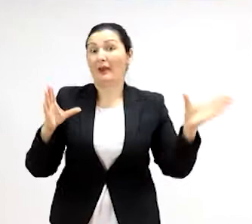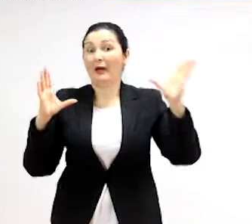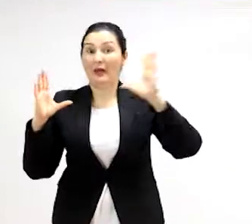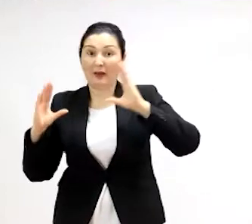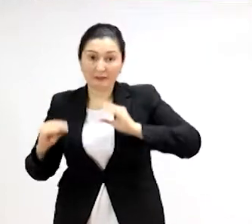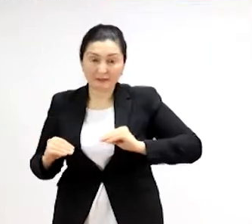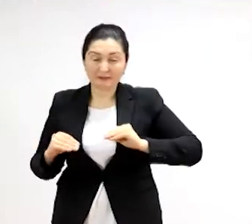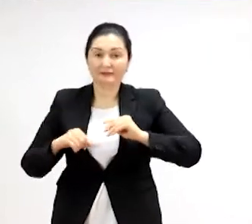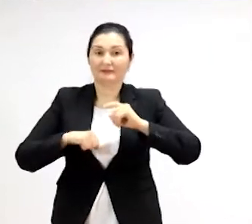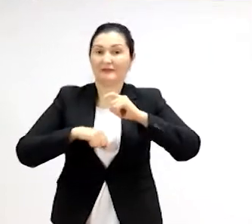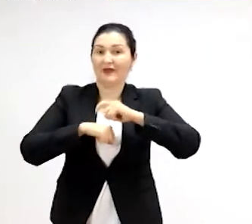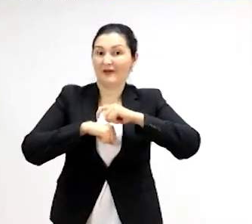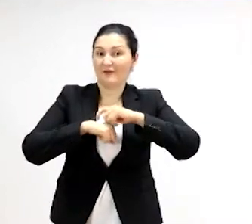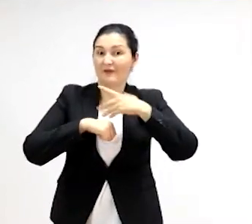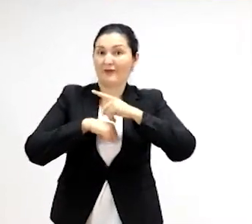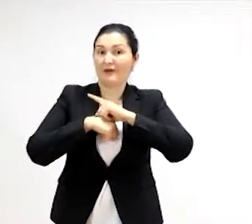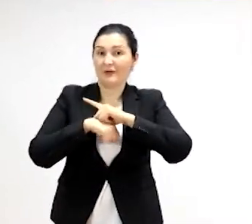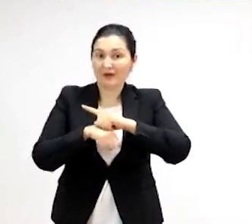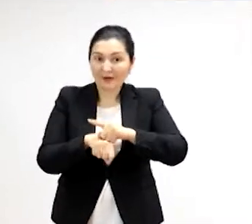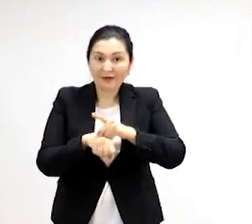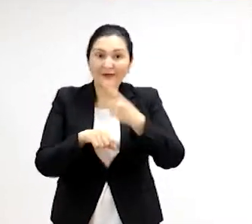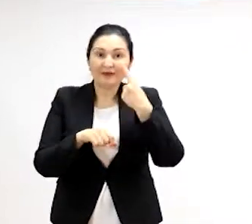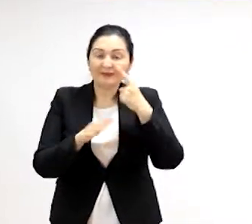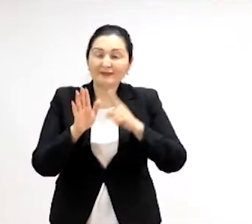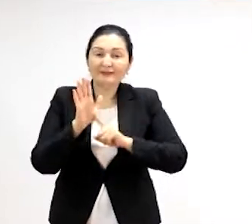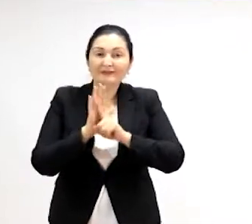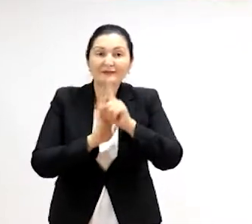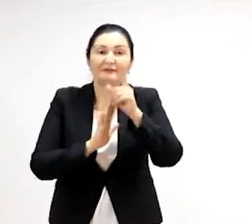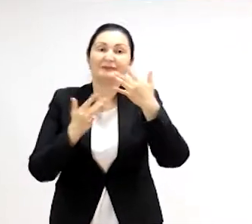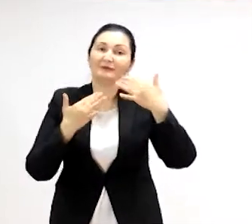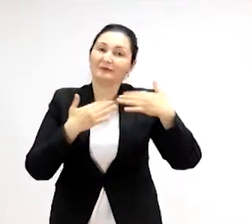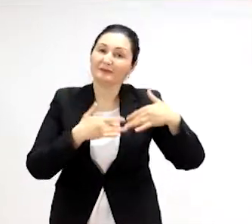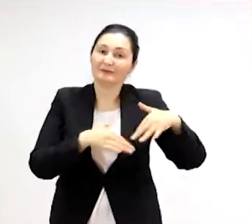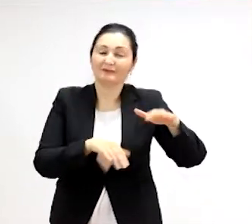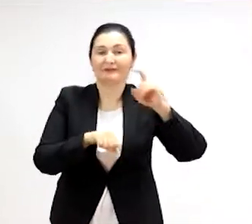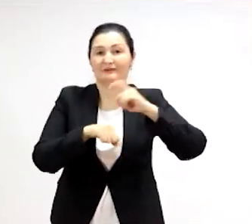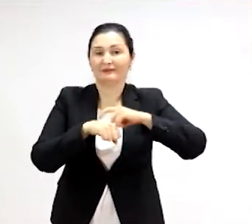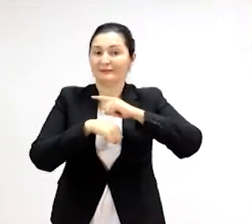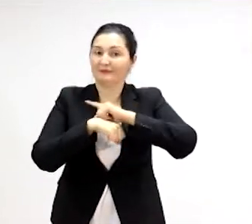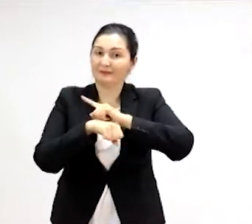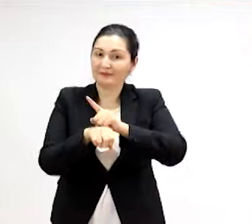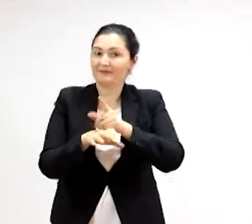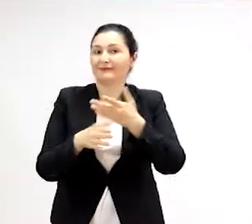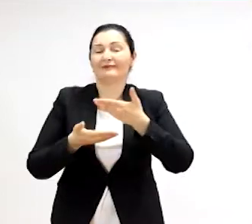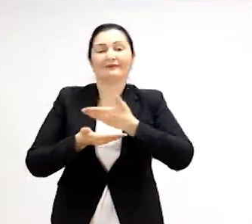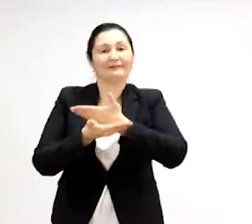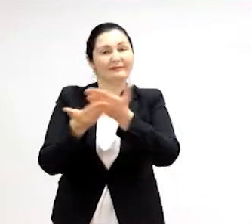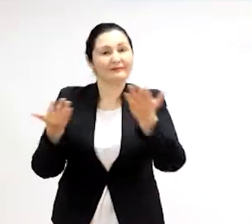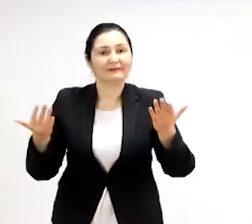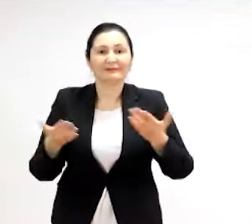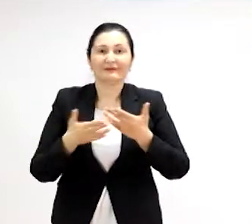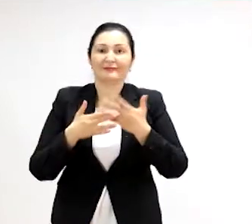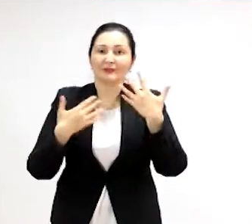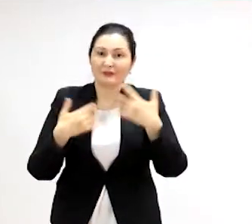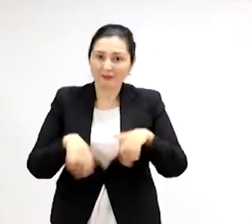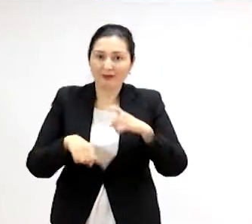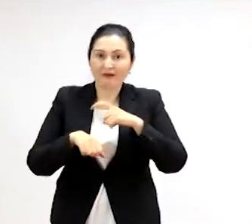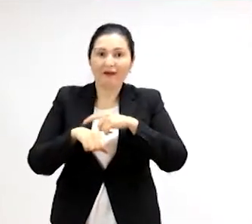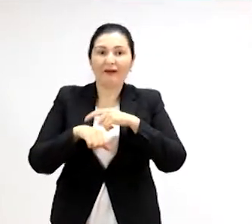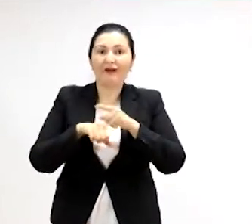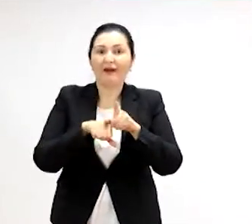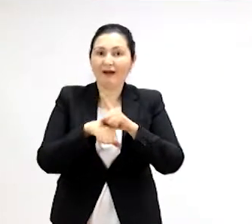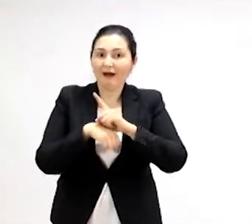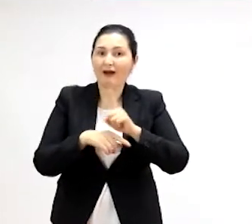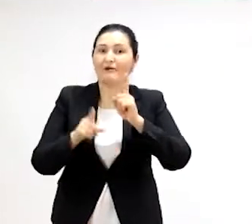бегоҳ шуд. Соат нороҳат шуд, аз ҷой хесту ба минбар баромада гуфт: ҷонварони гиромӣ. 10 соат шуд ки